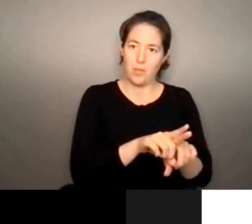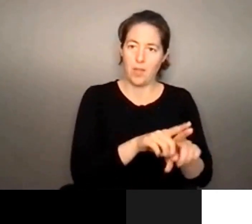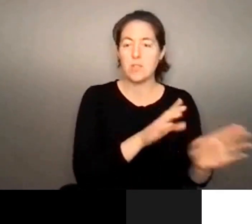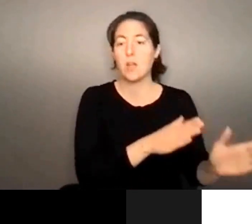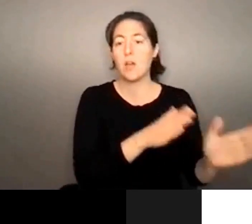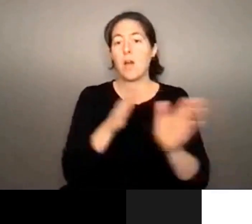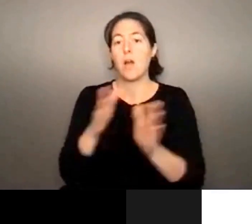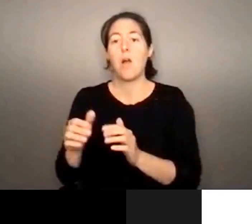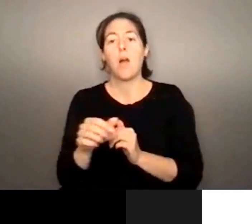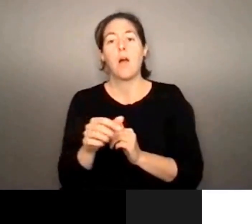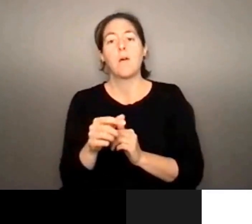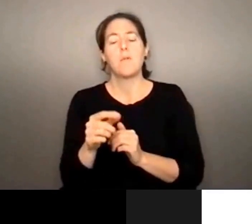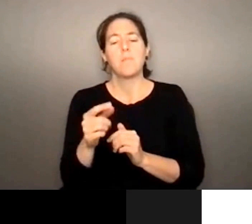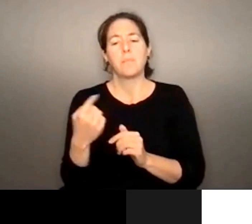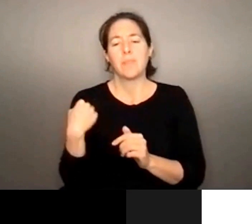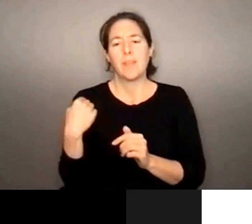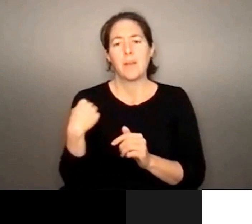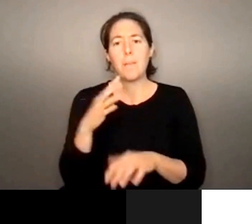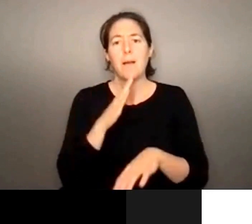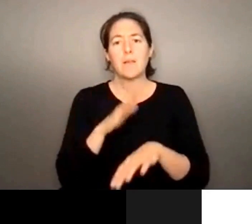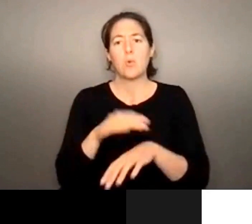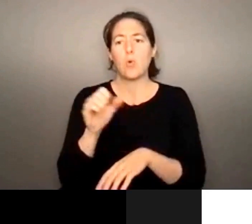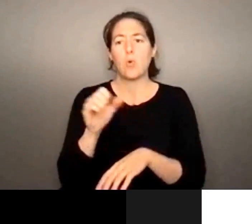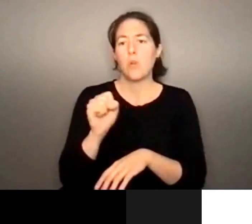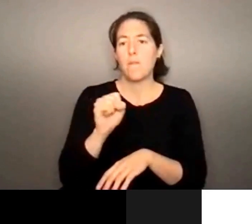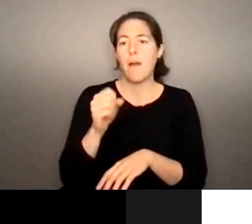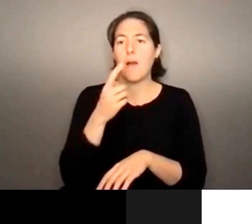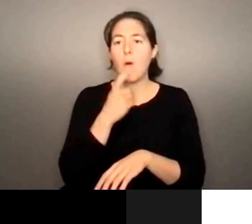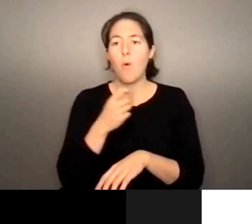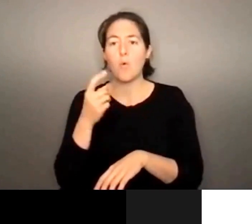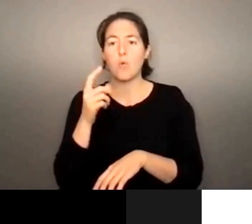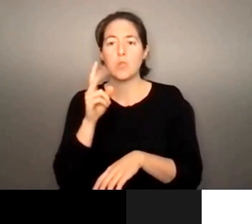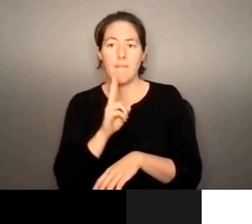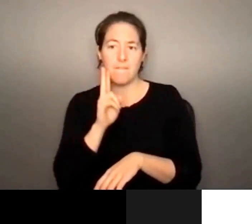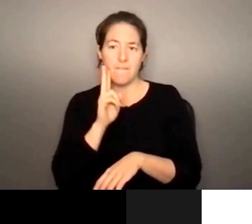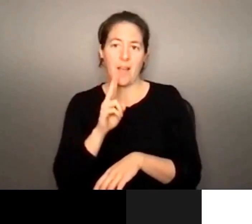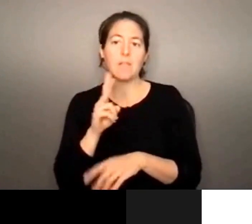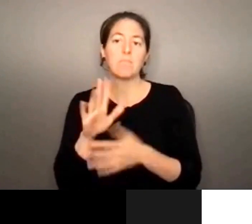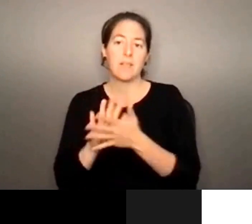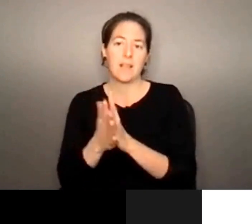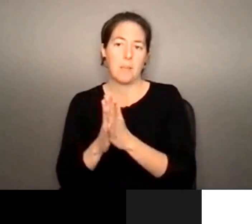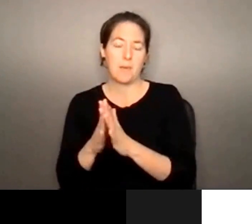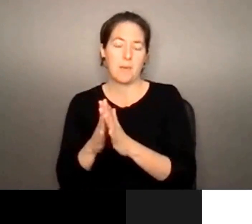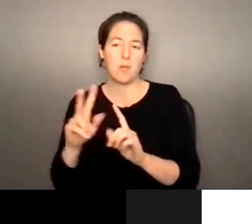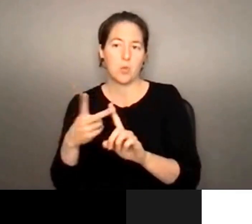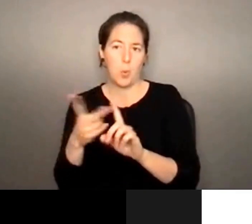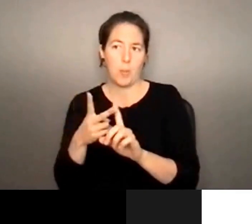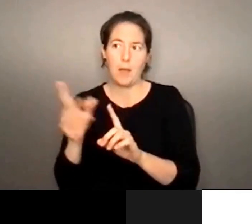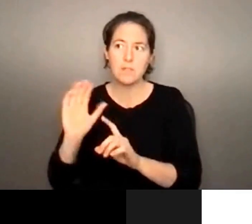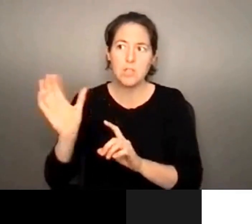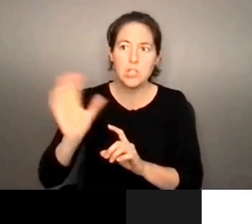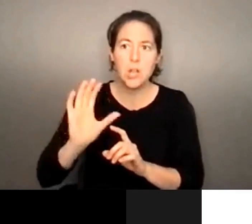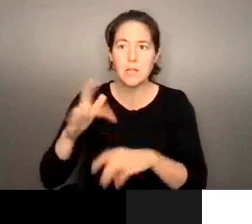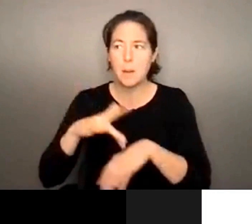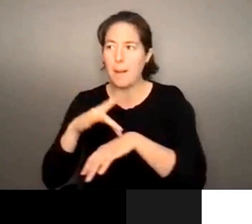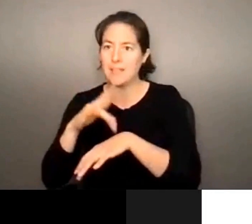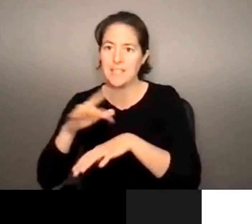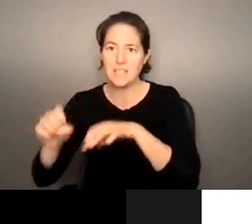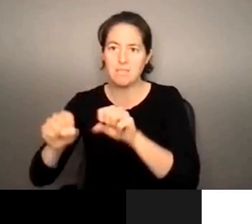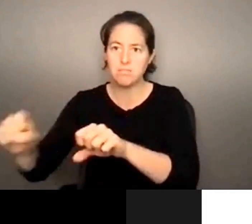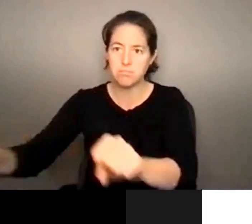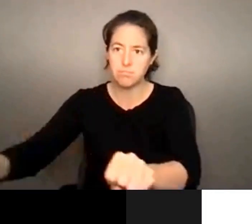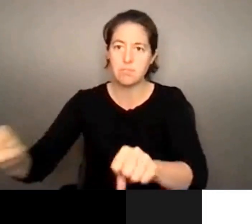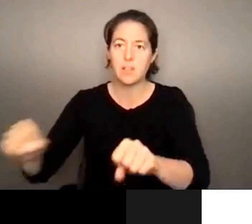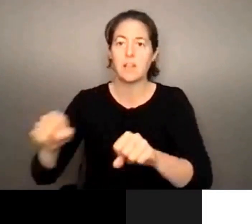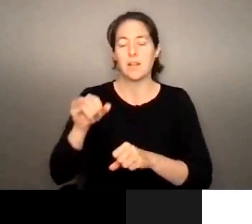un peu tout à l'heure, je parlais des strophères rouge-vin, des décomposeurs secondaires qui vont à la chasse aux bactéries. Puis, dans le fond, ça, c'est